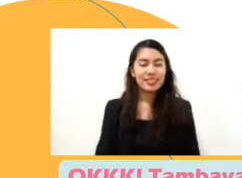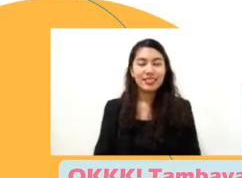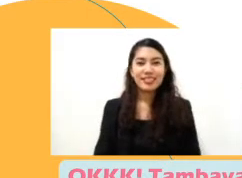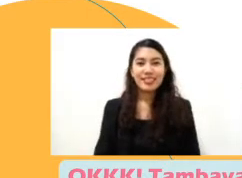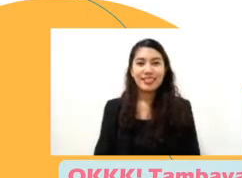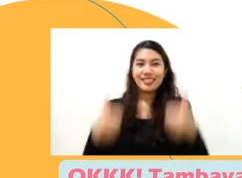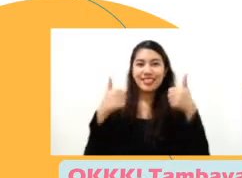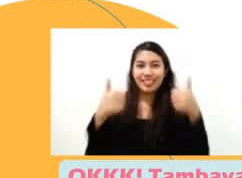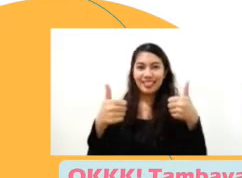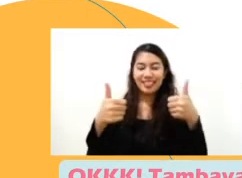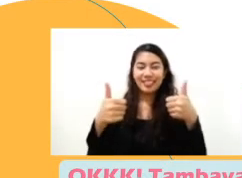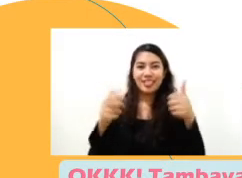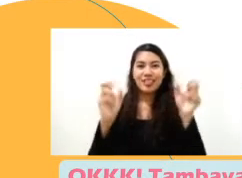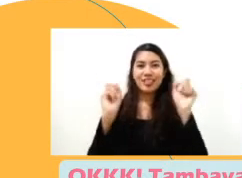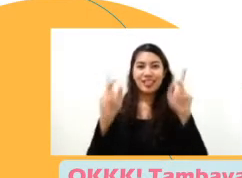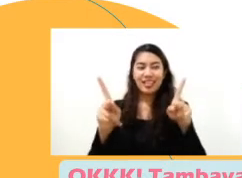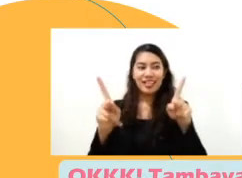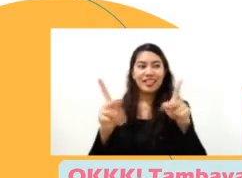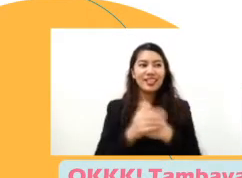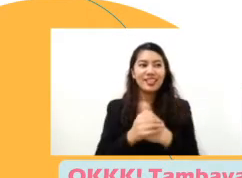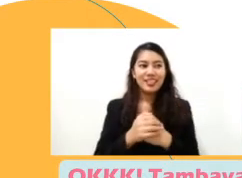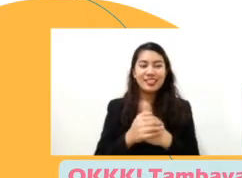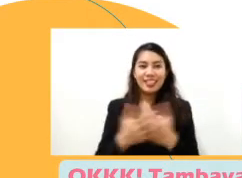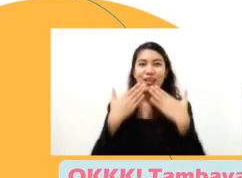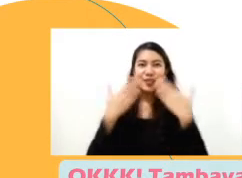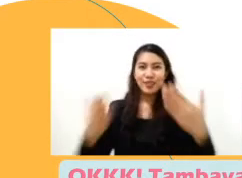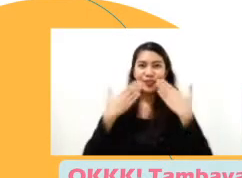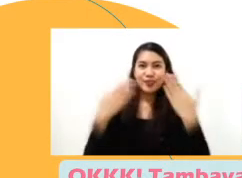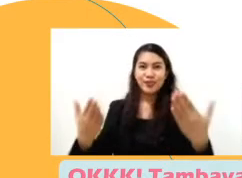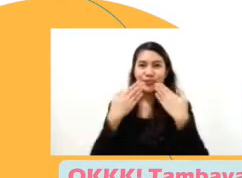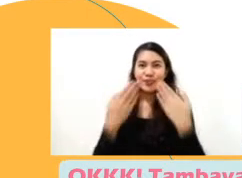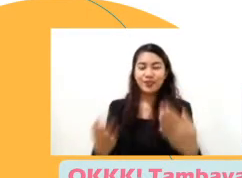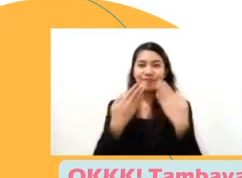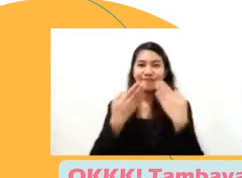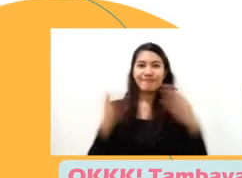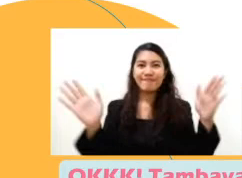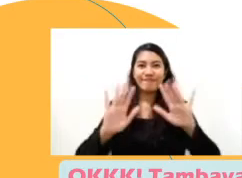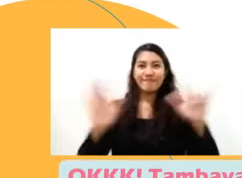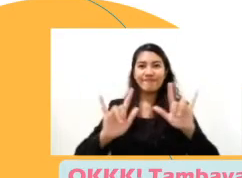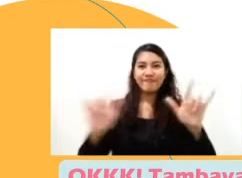Yay! Na sa kagaya namin. Yay! Thank you!